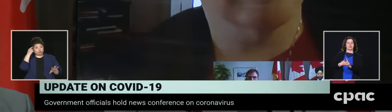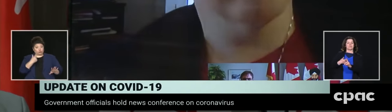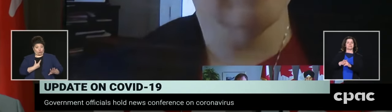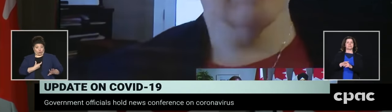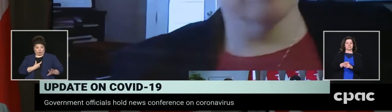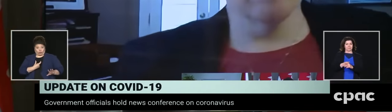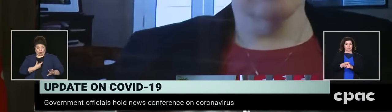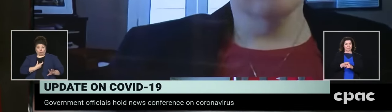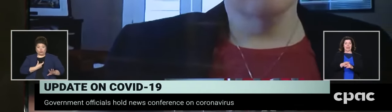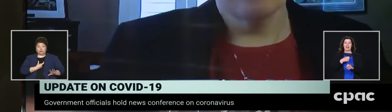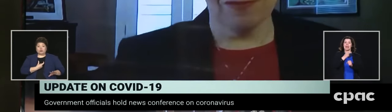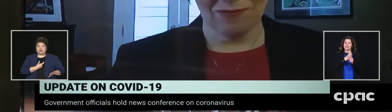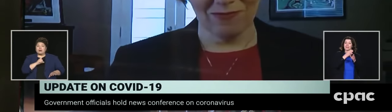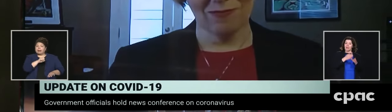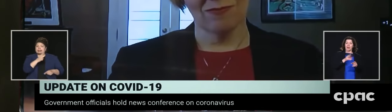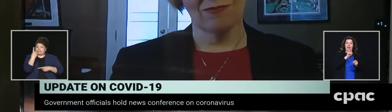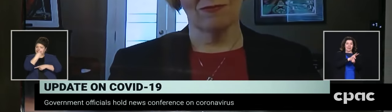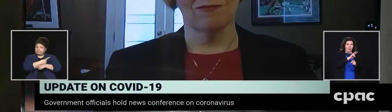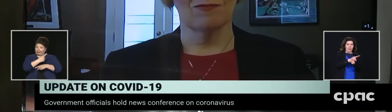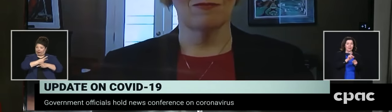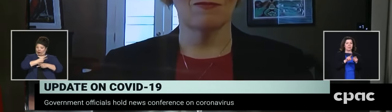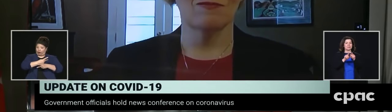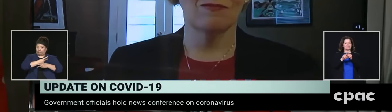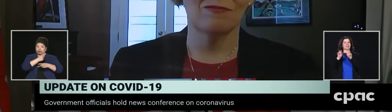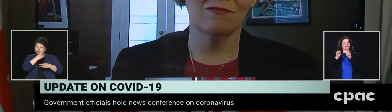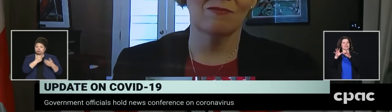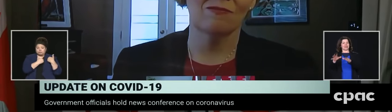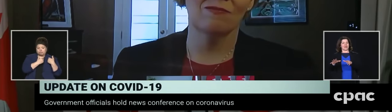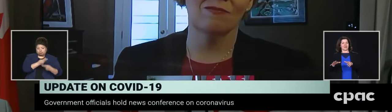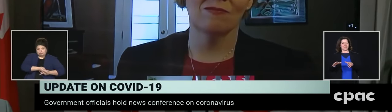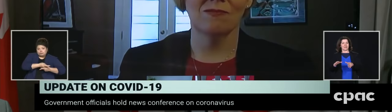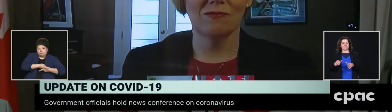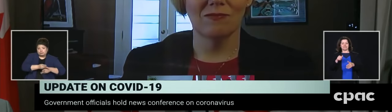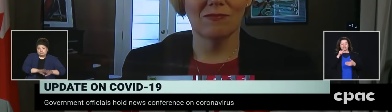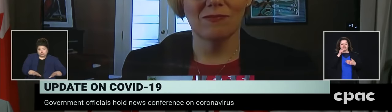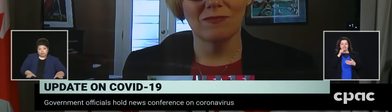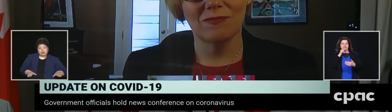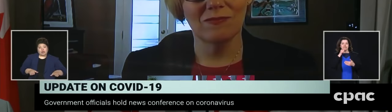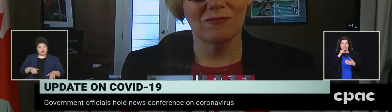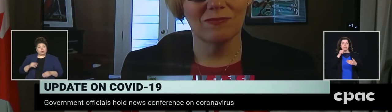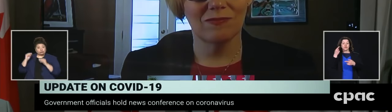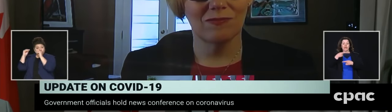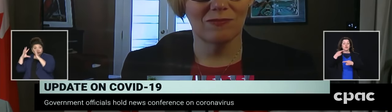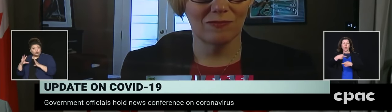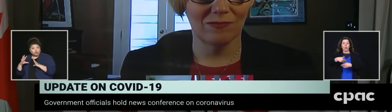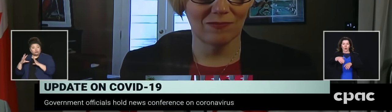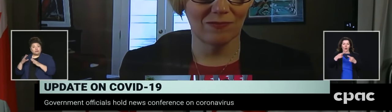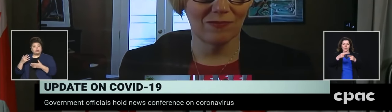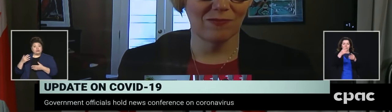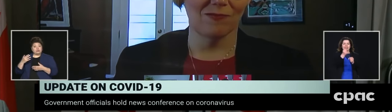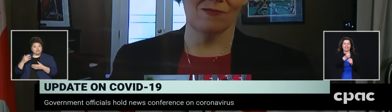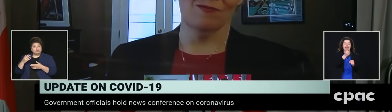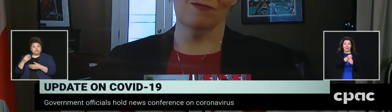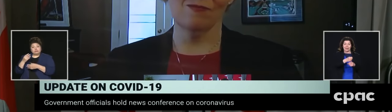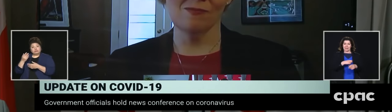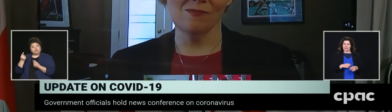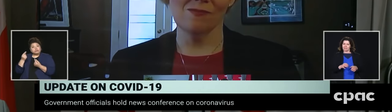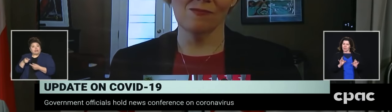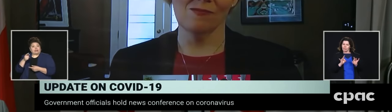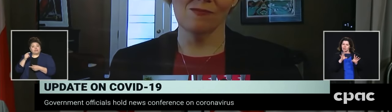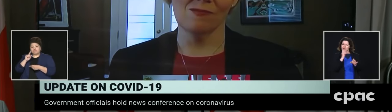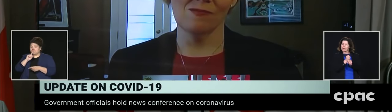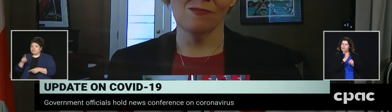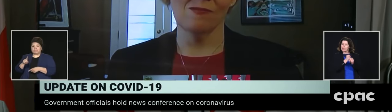enseignants qui seront nombreux à retourner au travail dans les prochains jours au Québec, est-ce qu'ils peuvent refuser de travailler et avoir quand même le droit